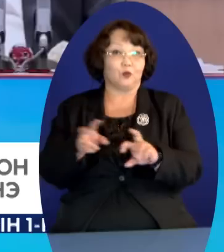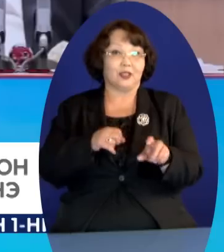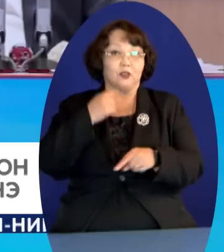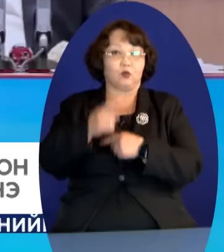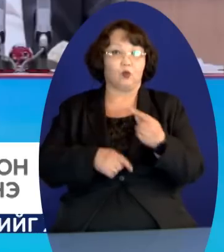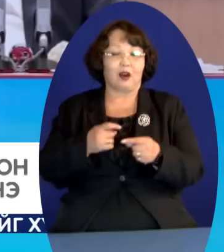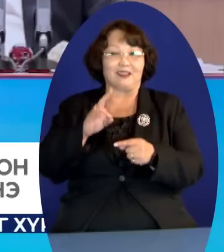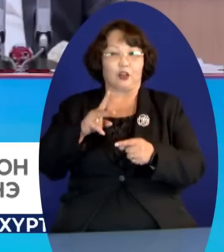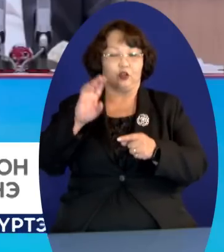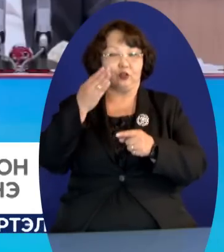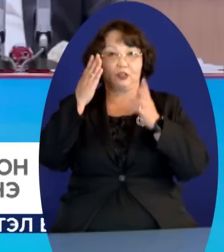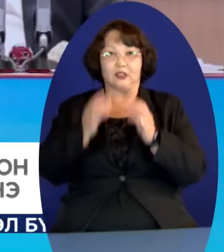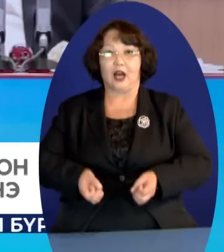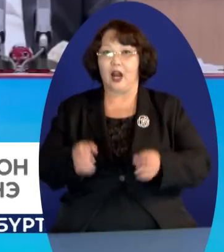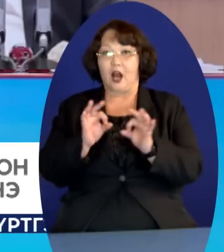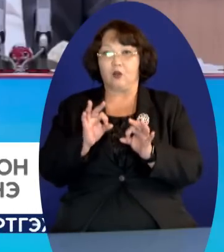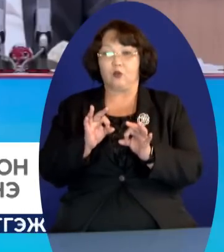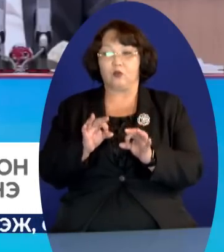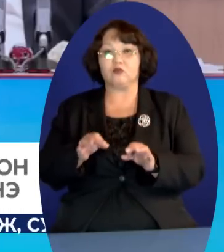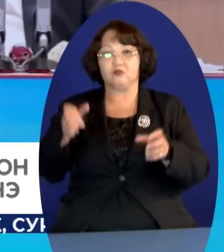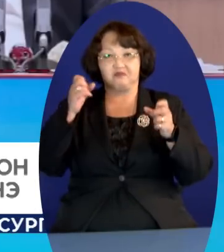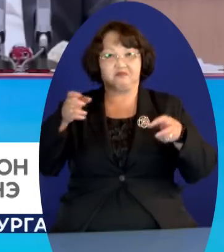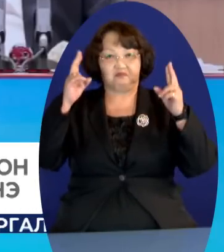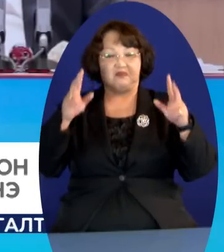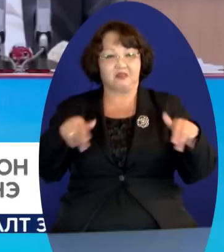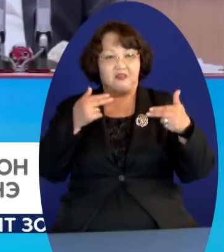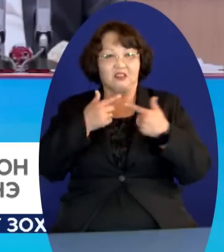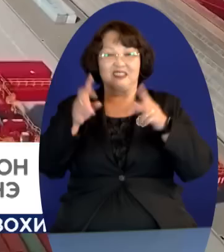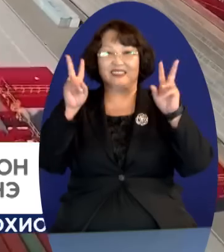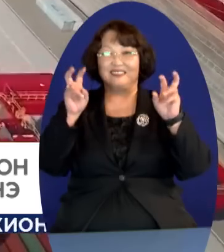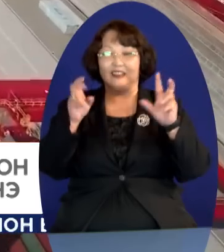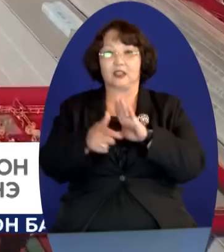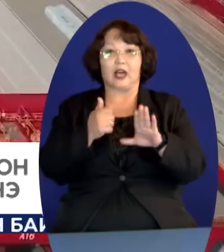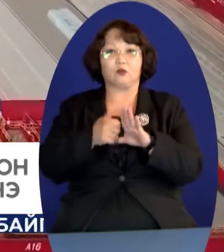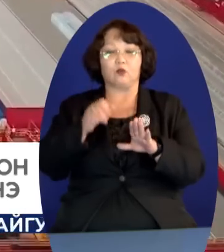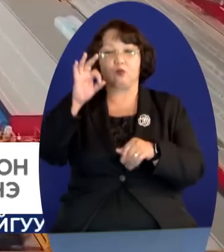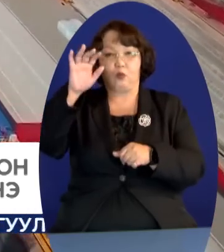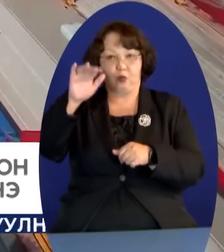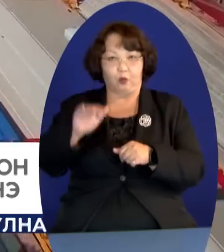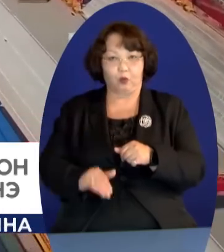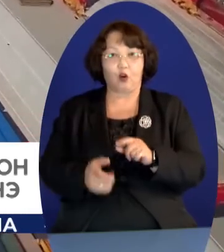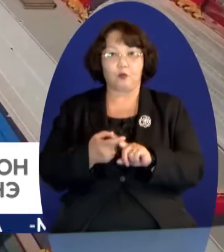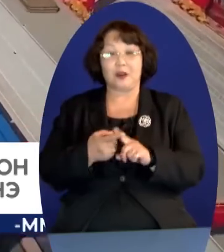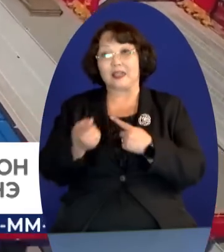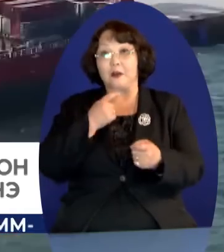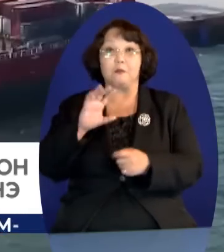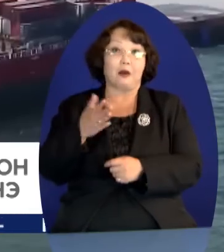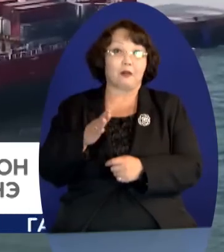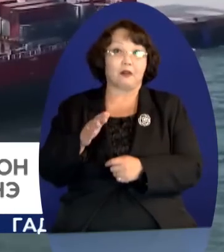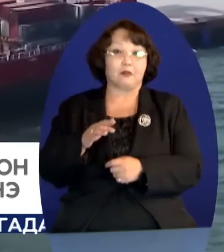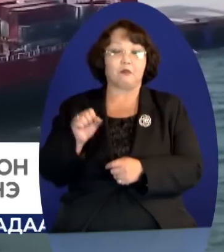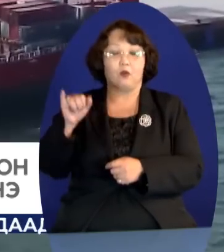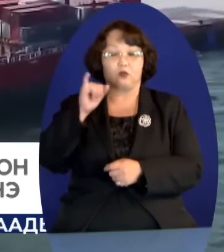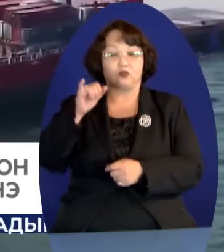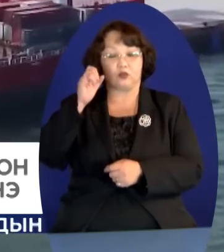энэ талаар хараахан шийдвэр гаргаагүй байна. Тиймээс хоёр удирдахчийн хилэлцээний гол сэдэв нь татвар бууруулахтай холбоотой байх болов уу гэж цагаан ордны хэвлийн